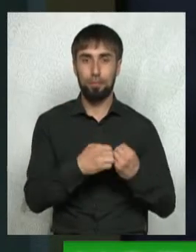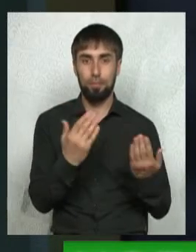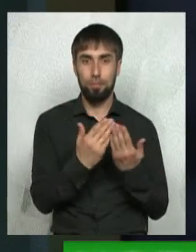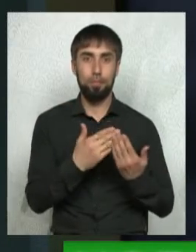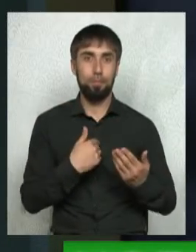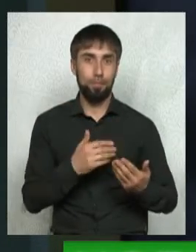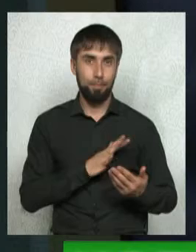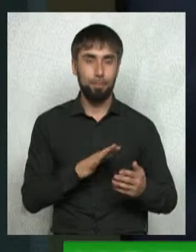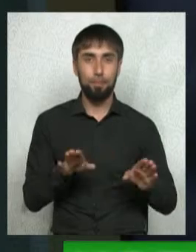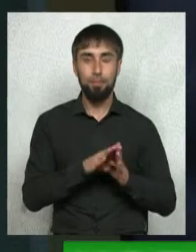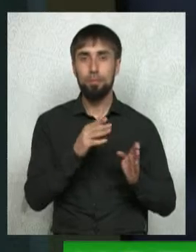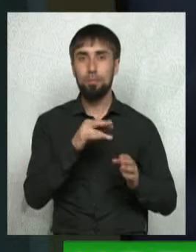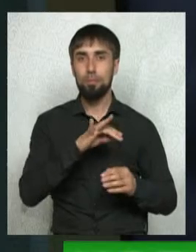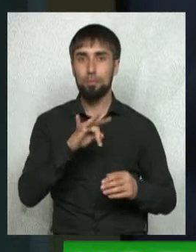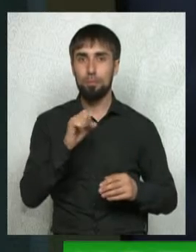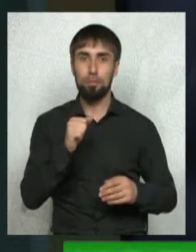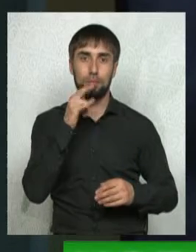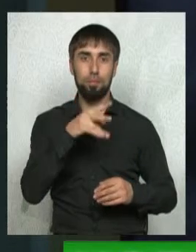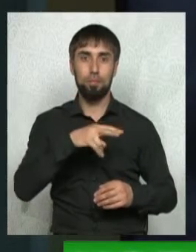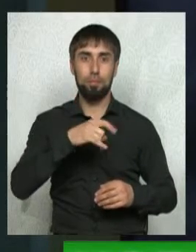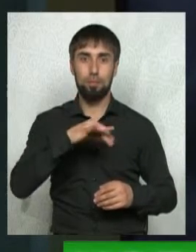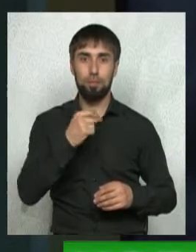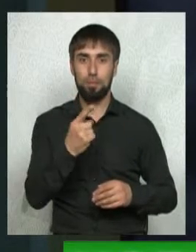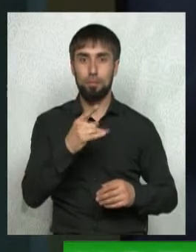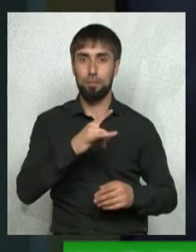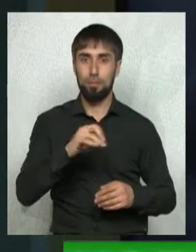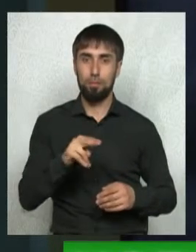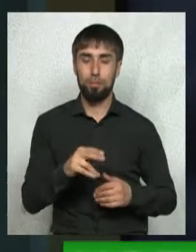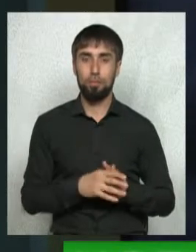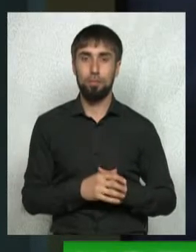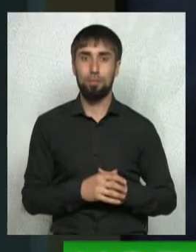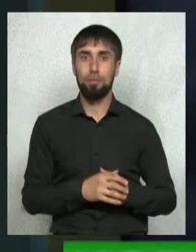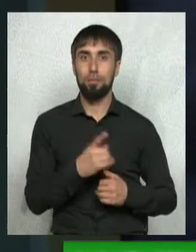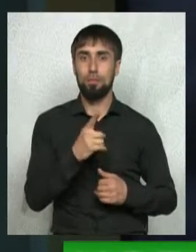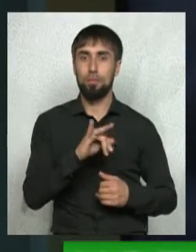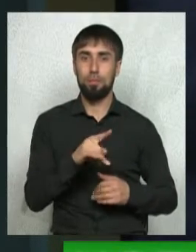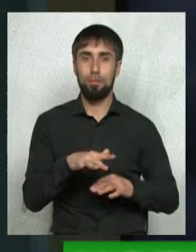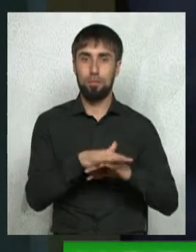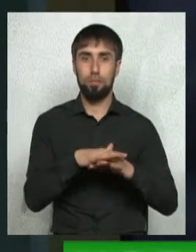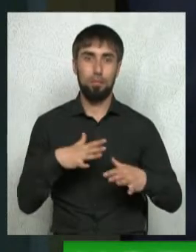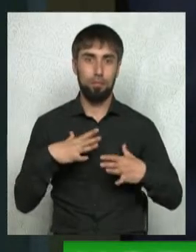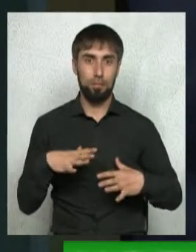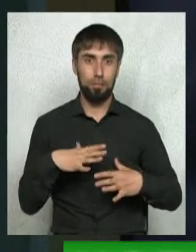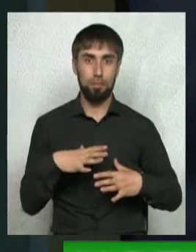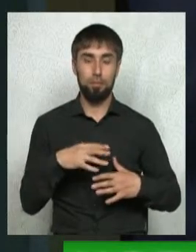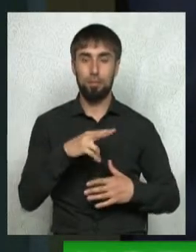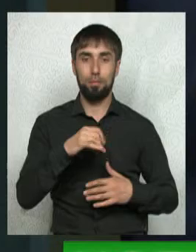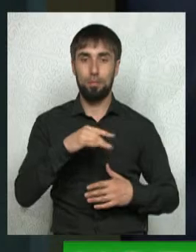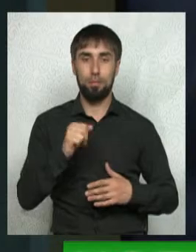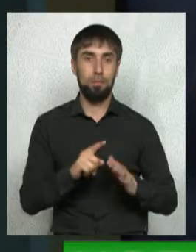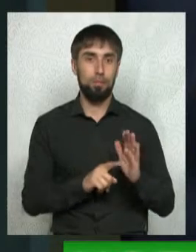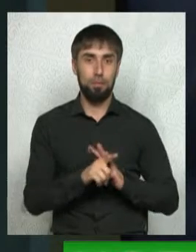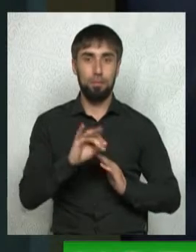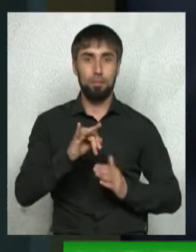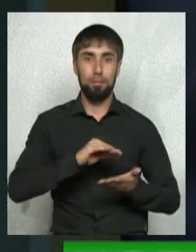были замечательные примеры, когда легенда одного рода, одного из народов Кавказа, легла сначала,